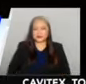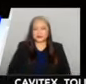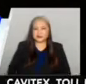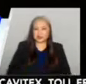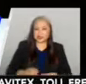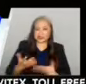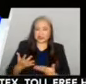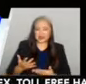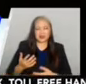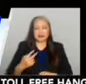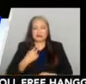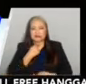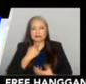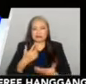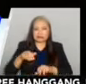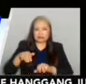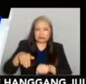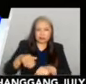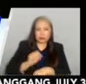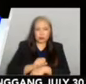ang Ganun